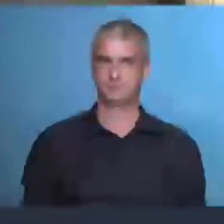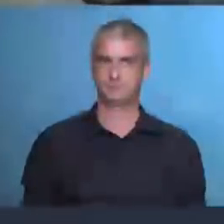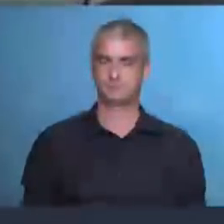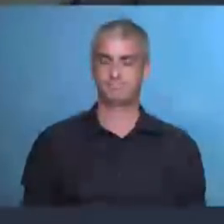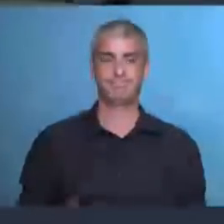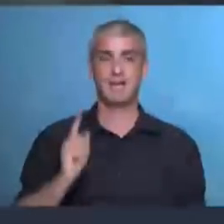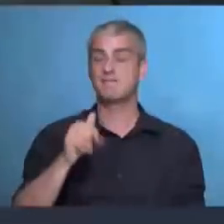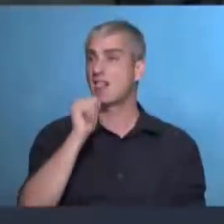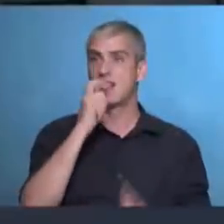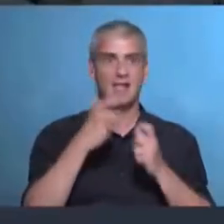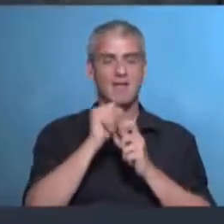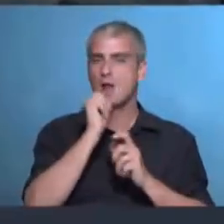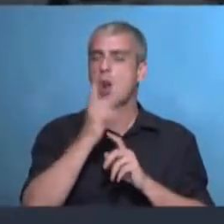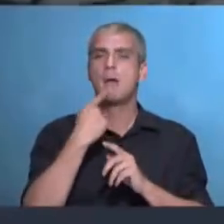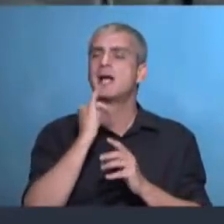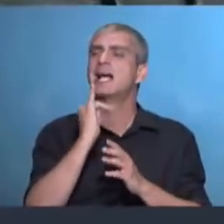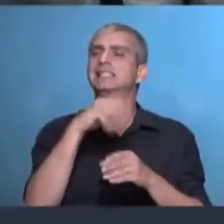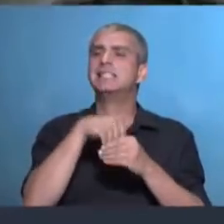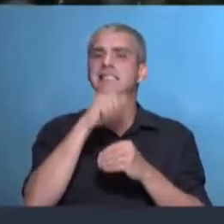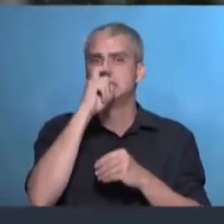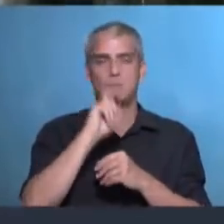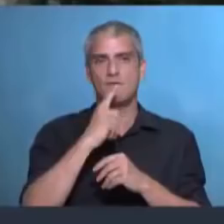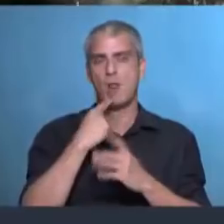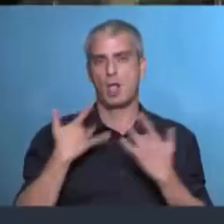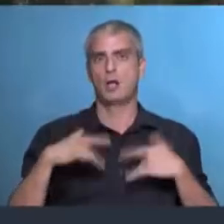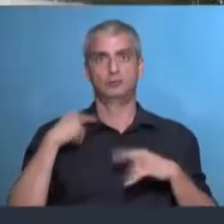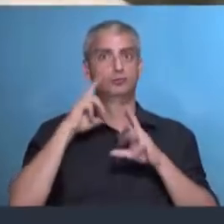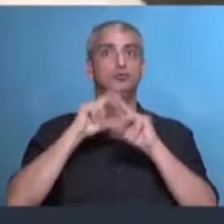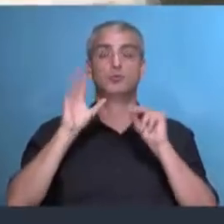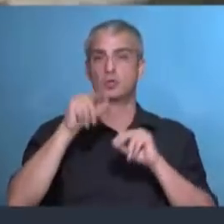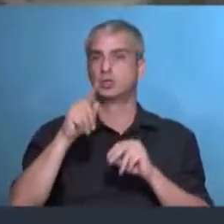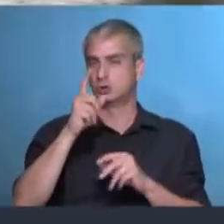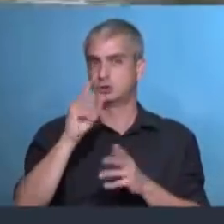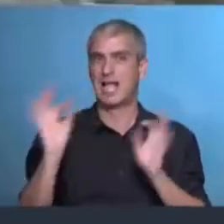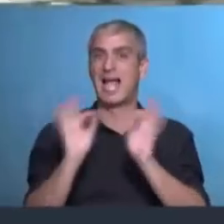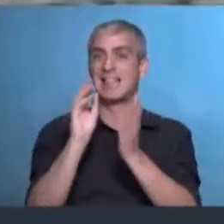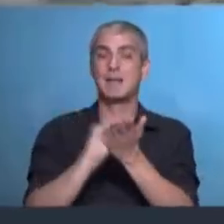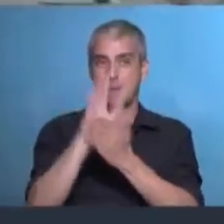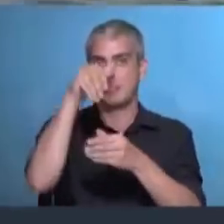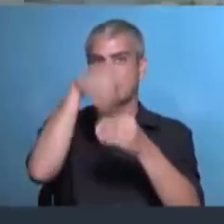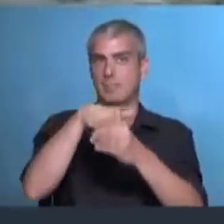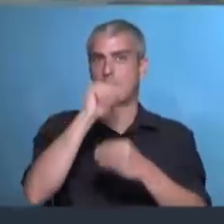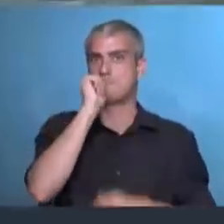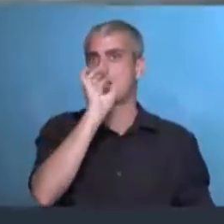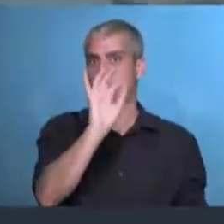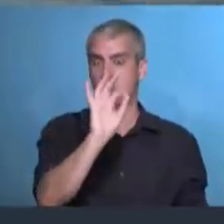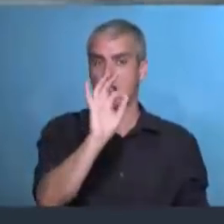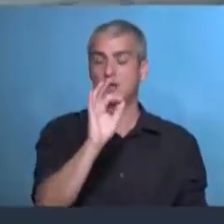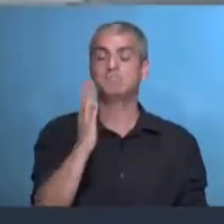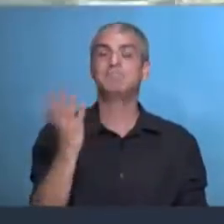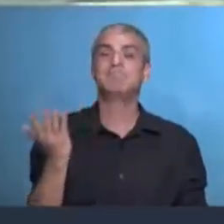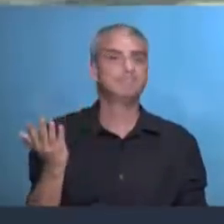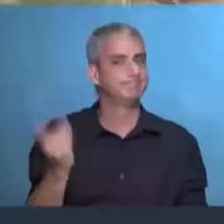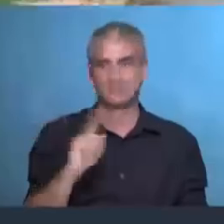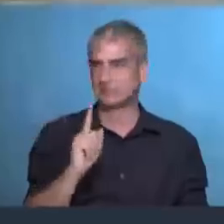אבל מי עדן לא פירטה את אופי הזיהום ולא טרחה להכיש את השמועות שחיידקי האחברת הגיעו גם למימיה. כל זה, איך נאמר,